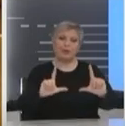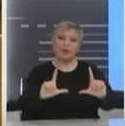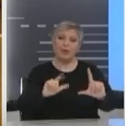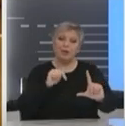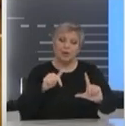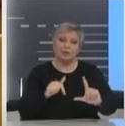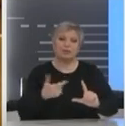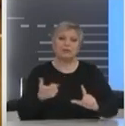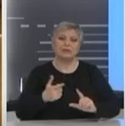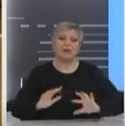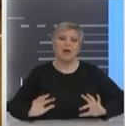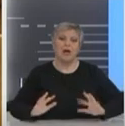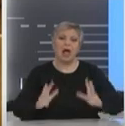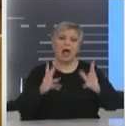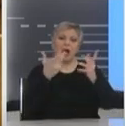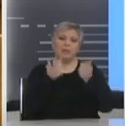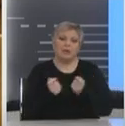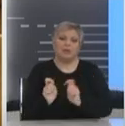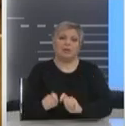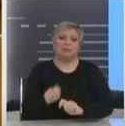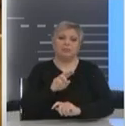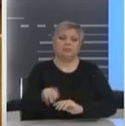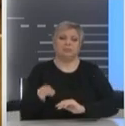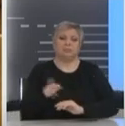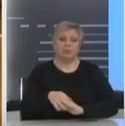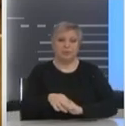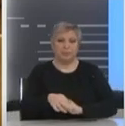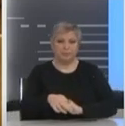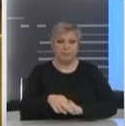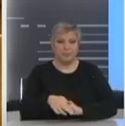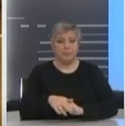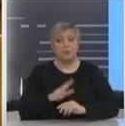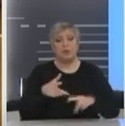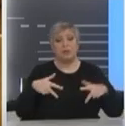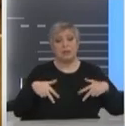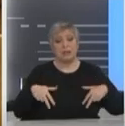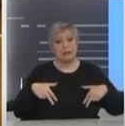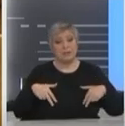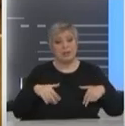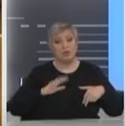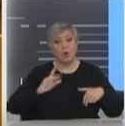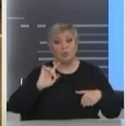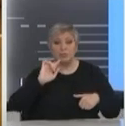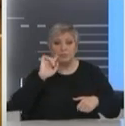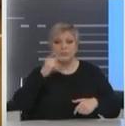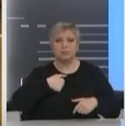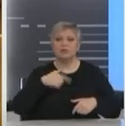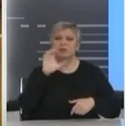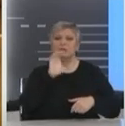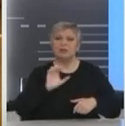ψεύδος ότι δήθεν η κυβέρνηση αυτή υλοποιεί κατά γράμμα τις απαιτήσεις των δανειστών και του